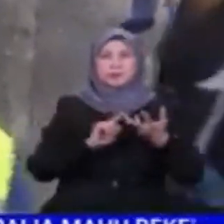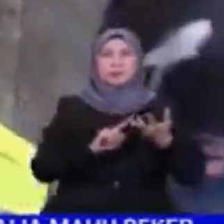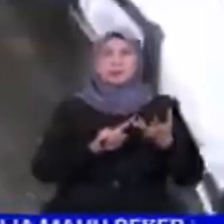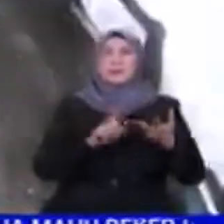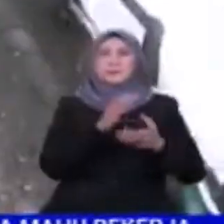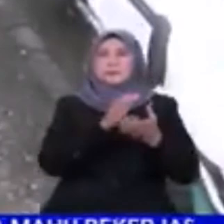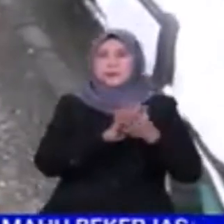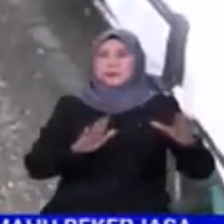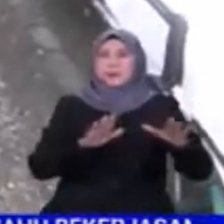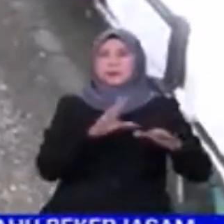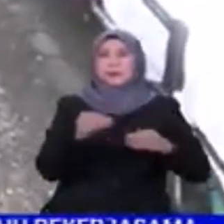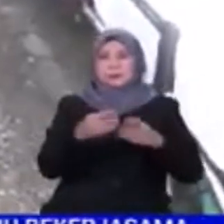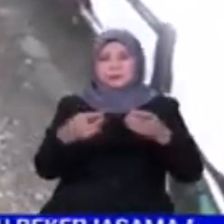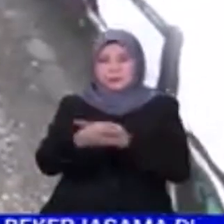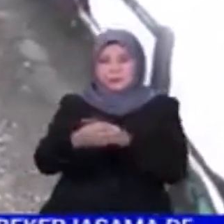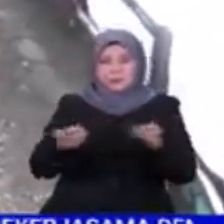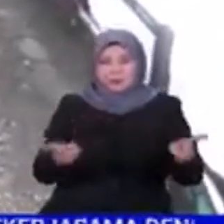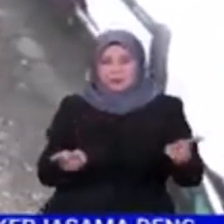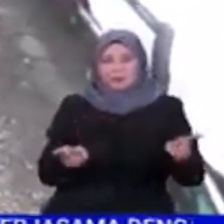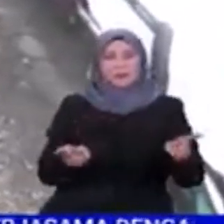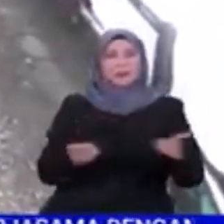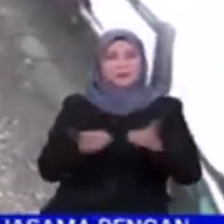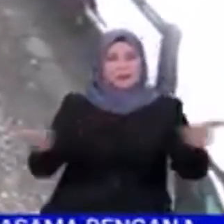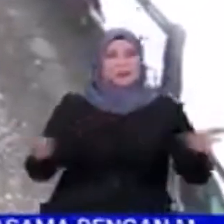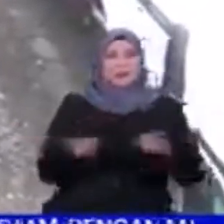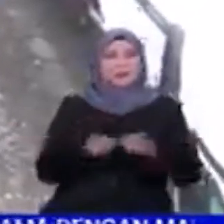penyelamat setiap pejabat daerah Kamen Rider OOO